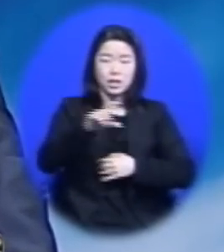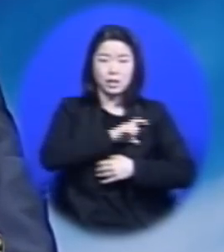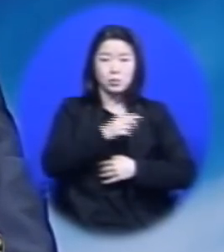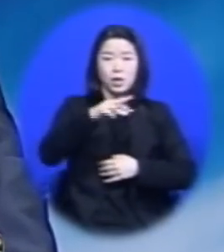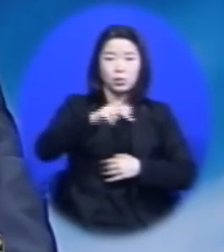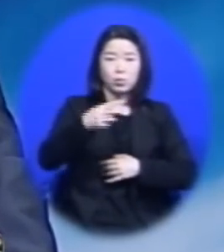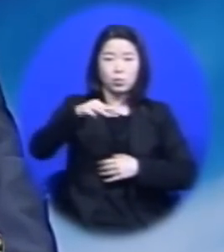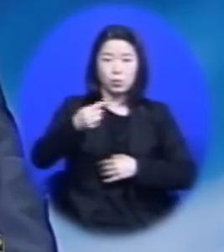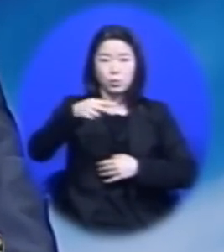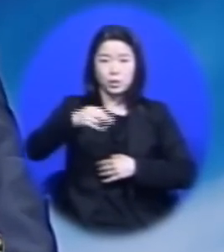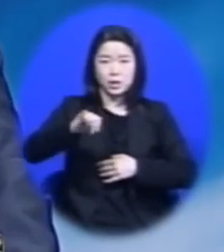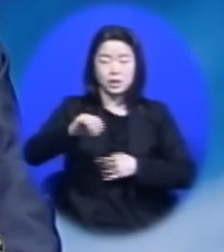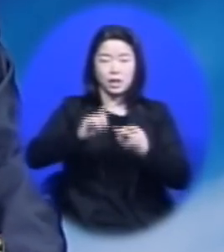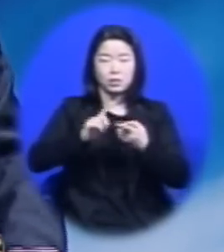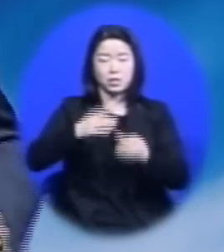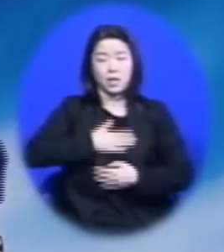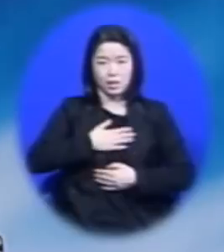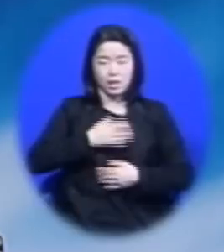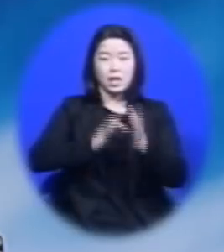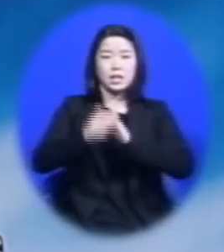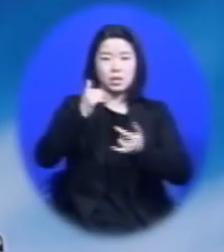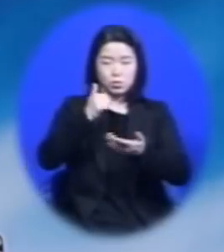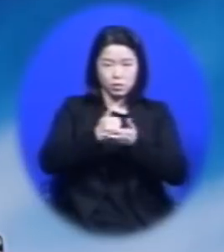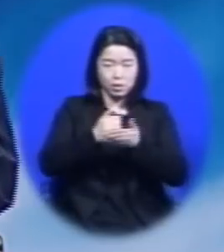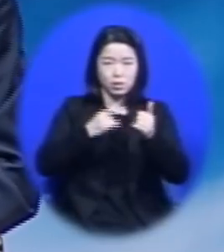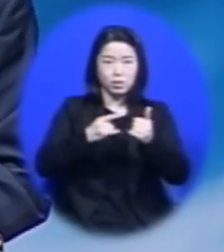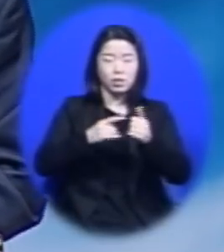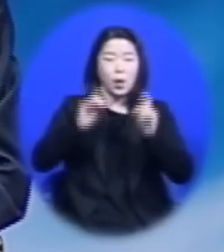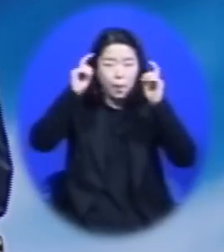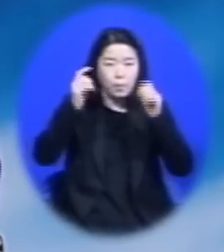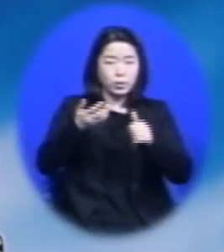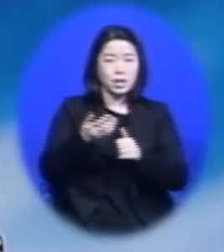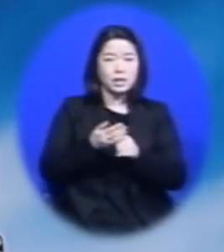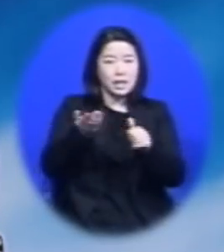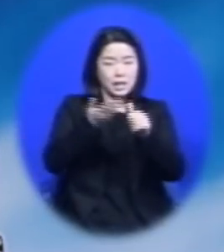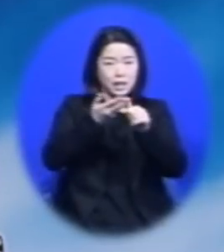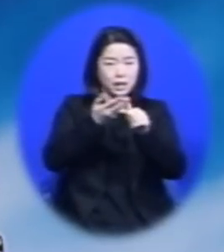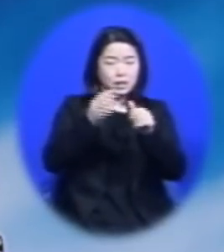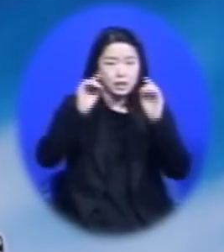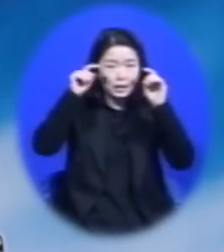알게 되었다 예수님께서는 목자는 양의 이름을 각 불러내 인도한다고